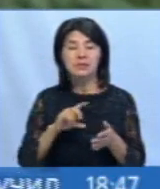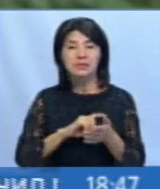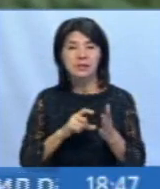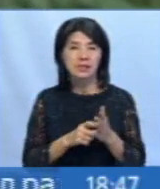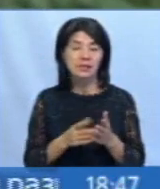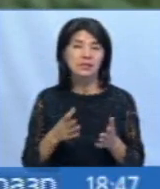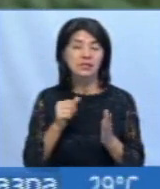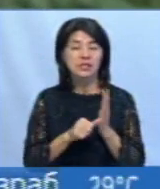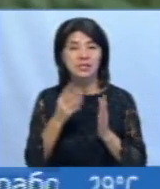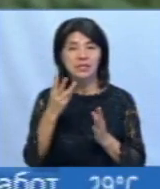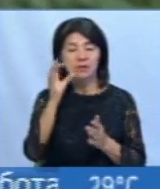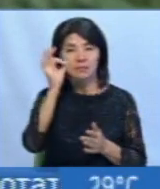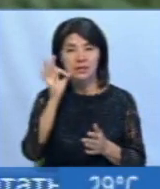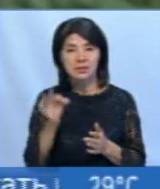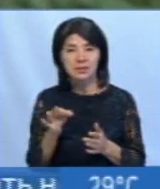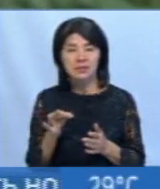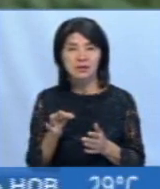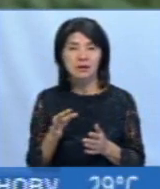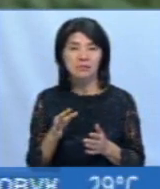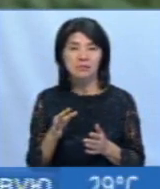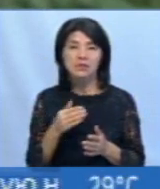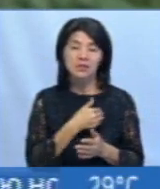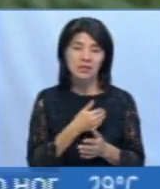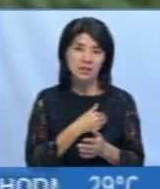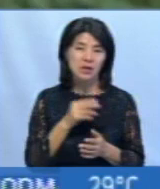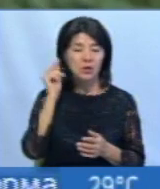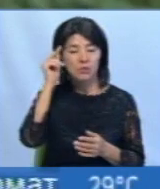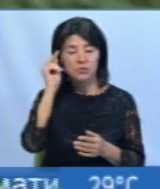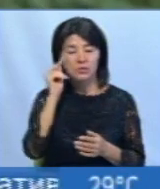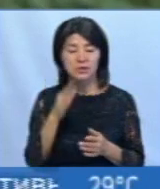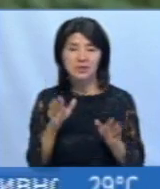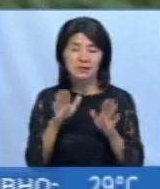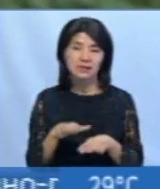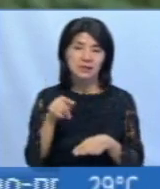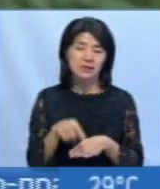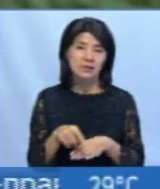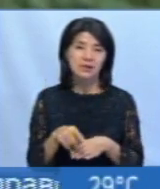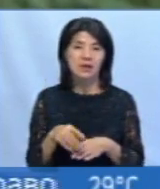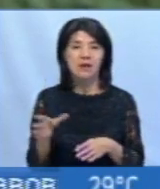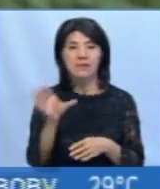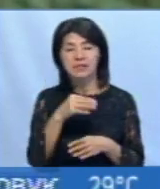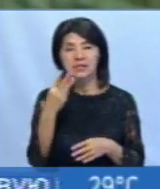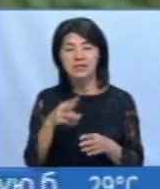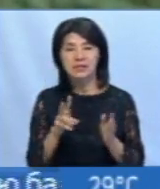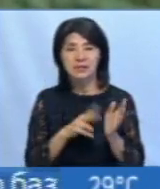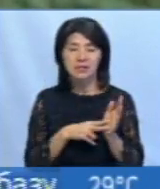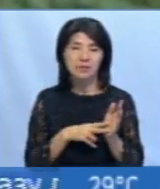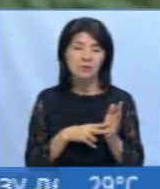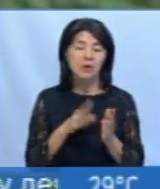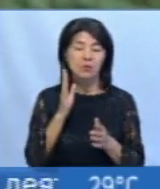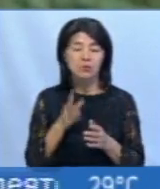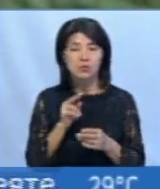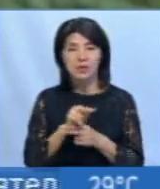более 14 тысяч учащихся изъявили желание обучаться в штатном режиме. Остальные 37% будут